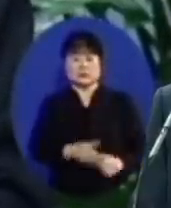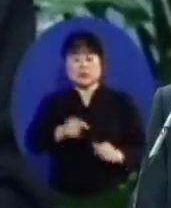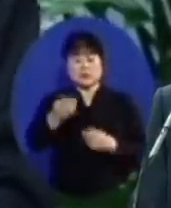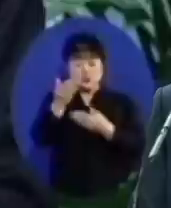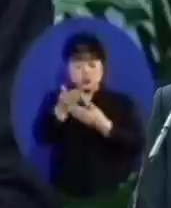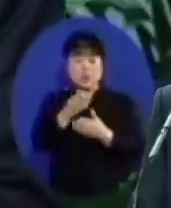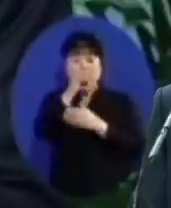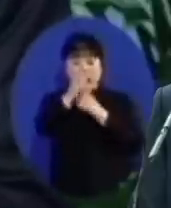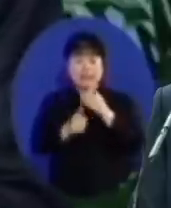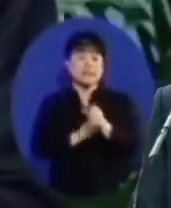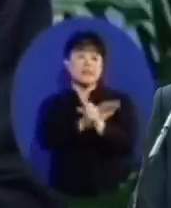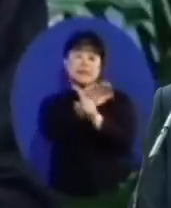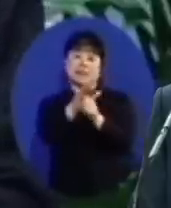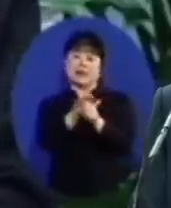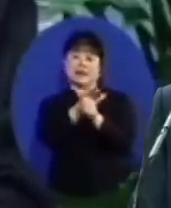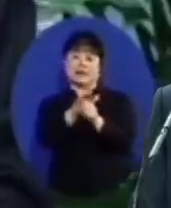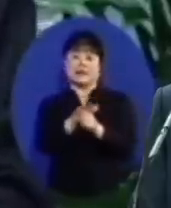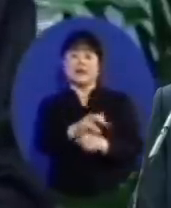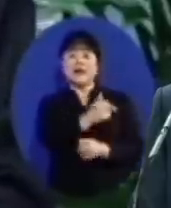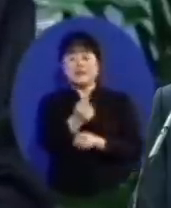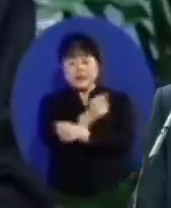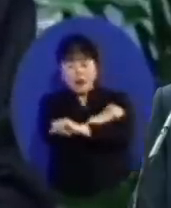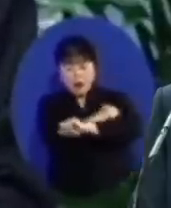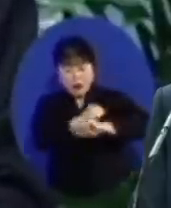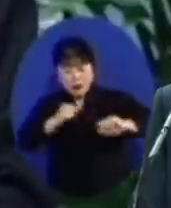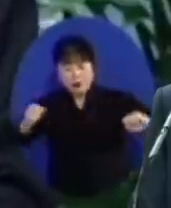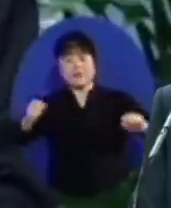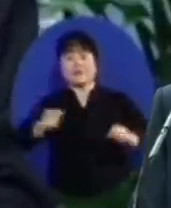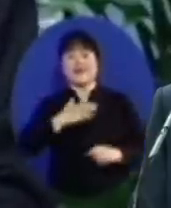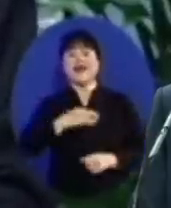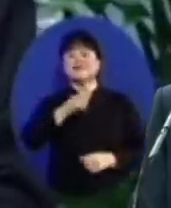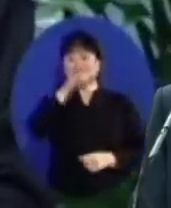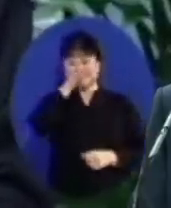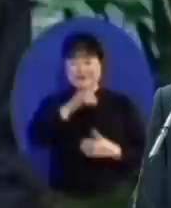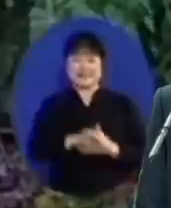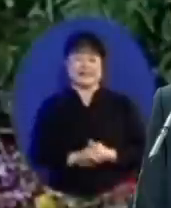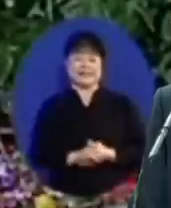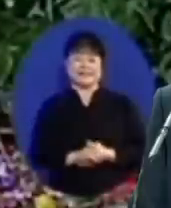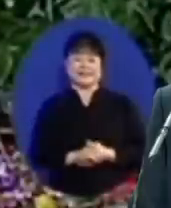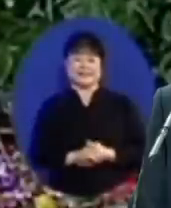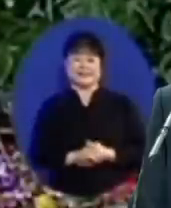하는 하나님의 사랑은 한이 없이 넓다는 것을 우리가 알아야 되는 것입니다.